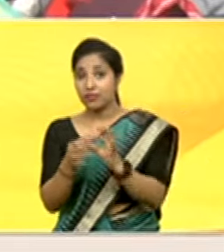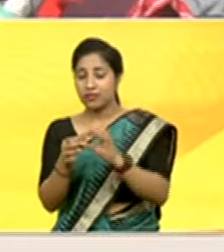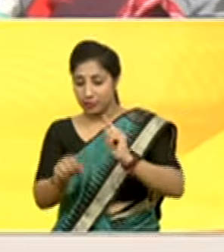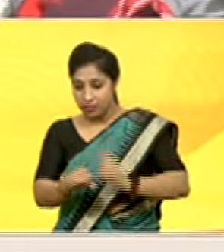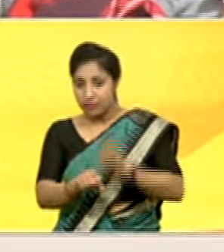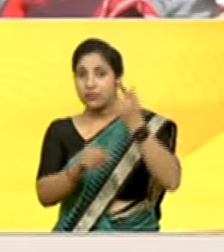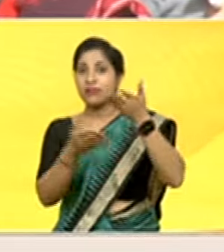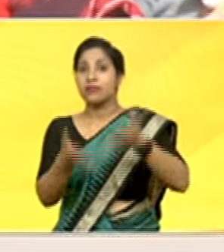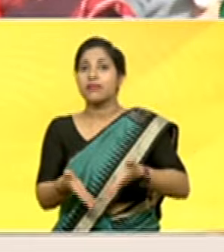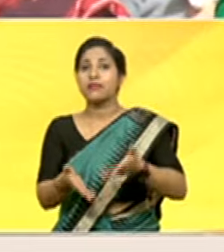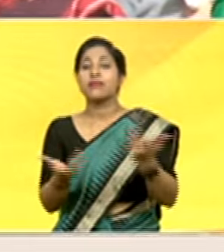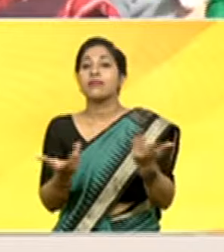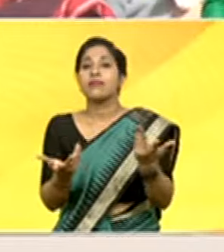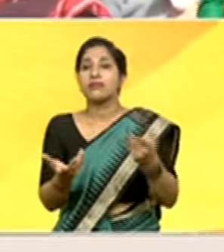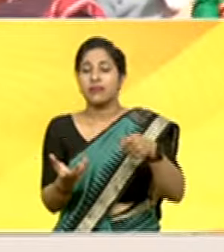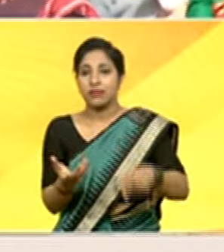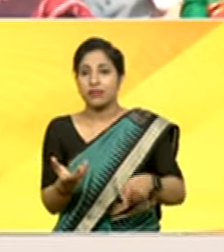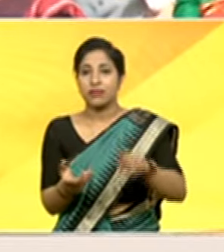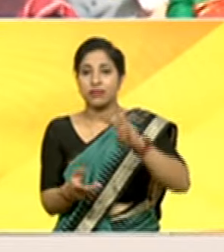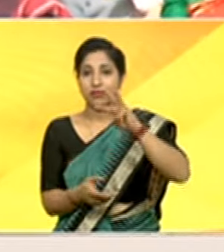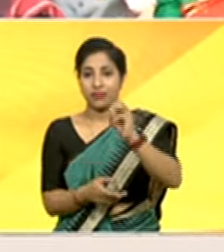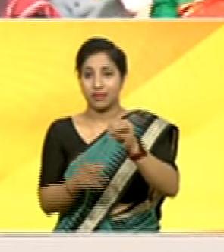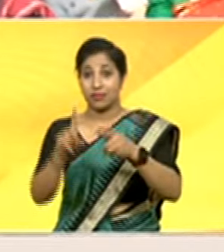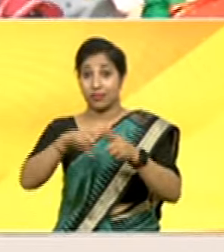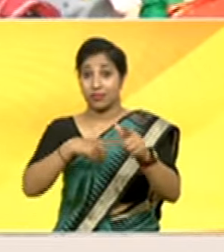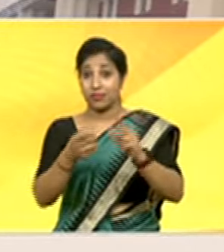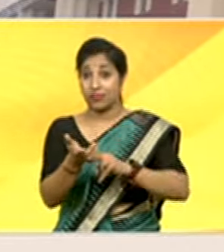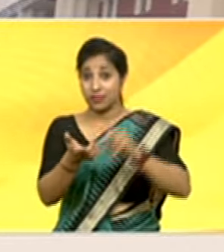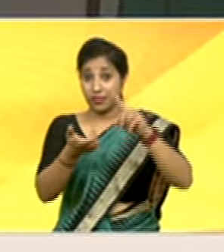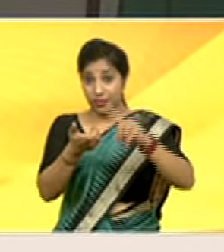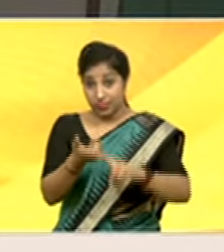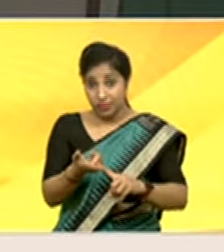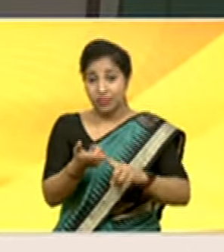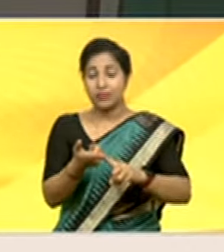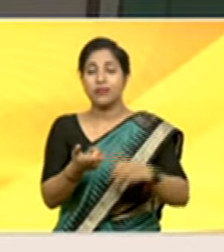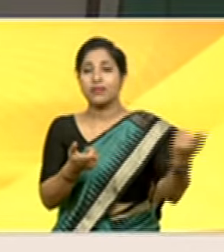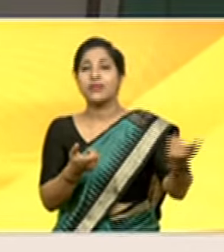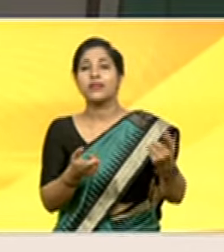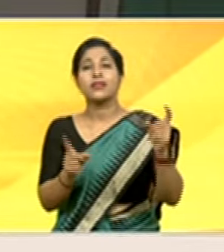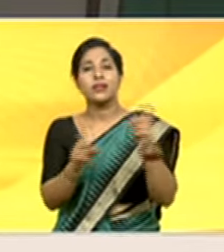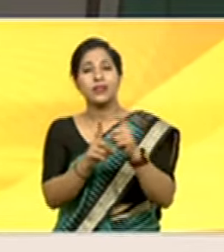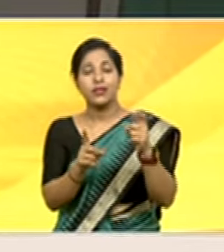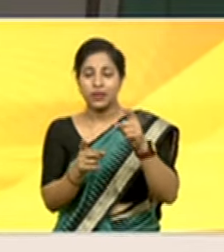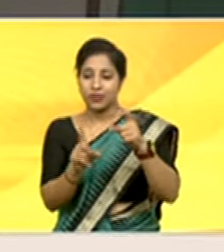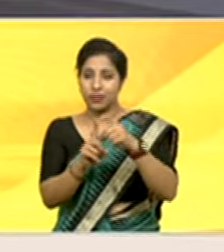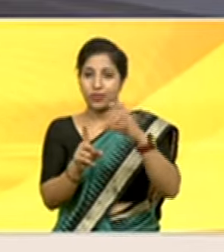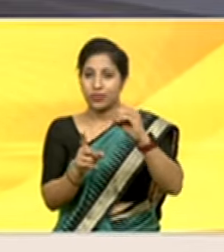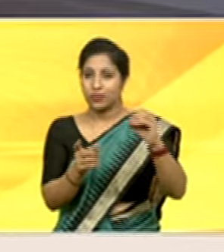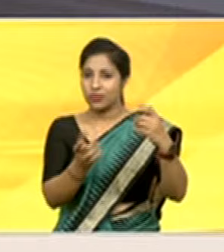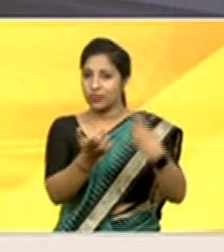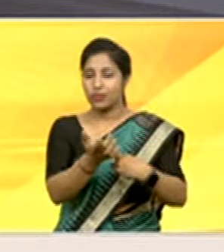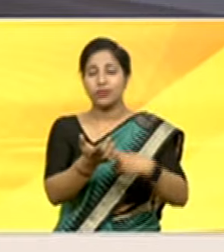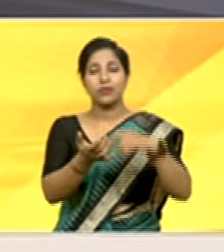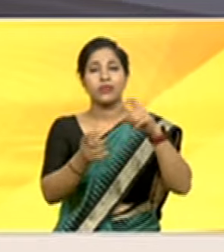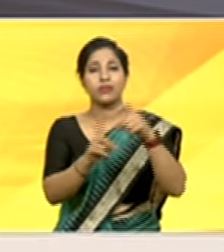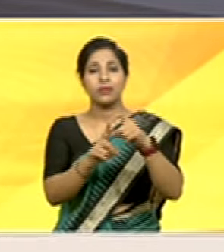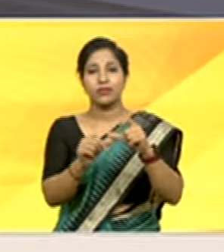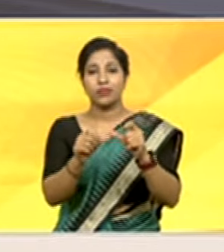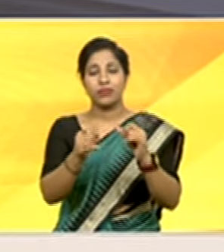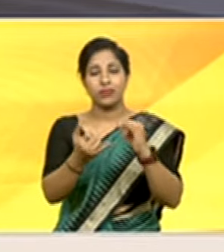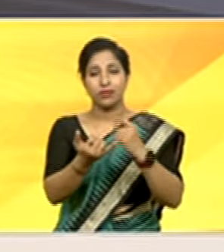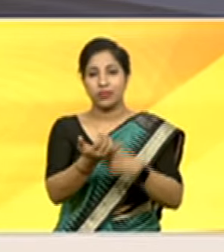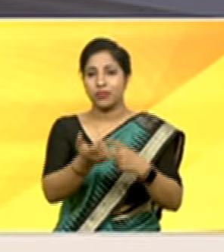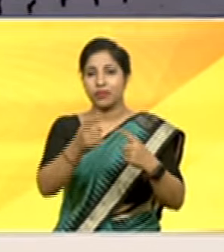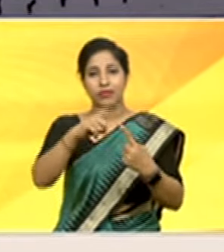अवसर। आज 30 जून को आकाश माने का संस्कृत बुलेटिन अपने